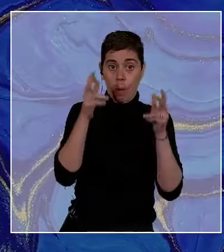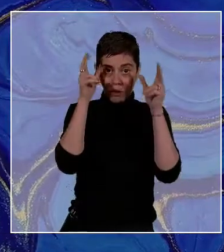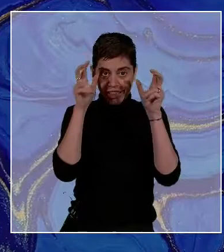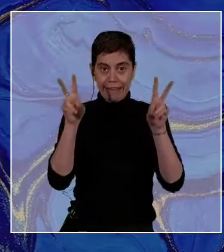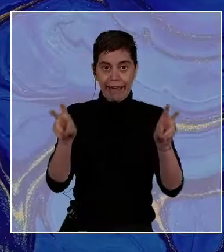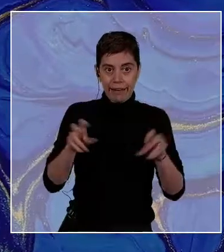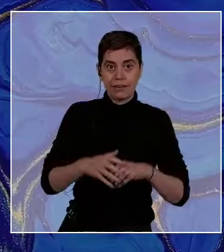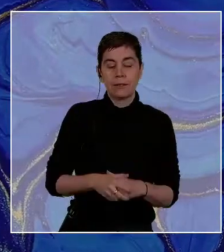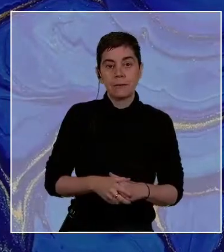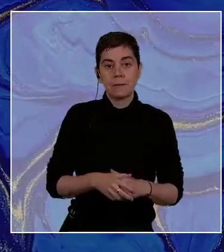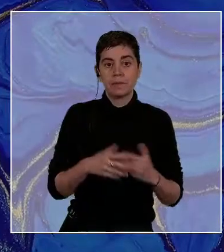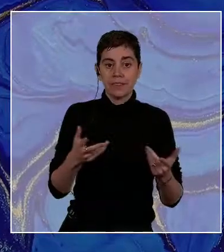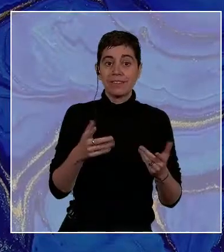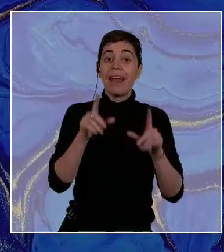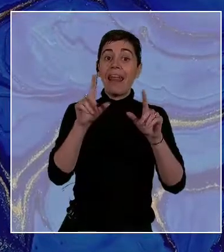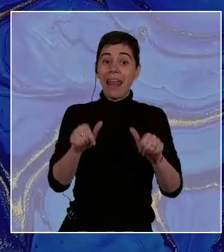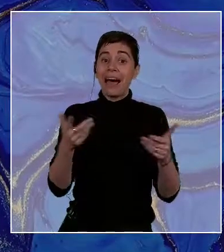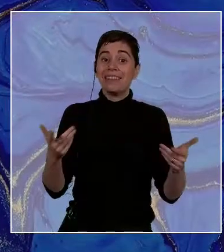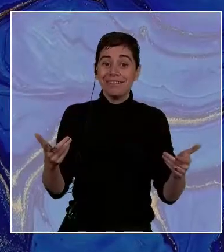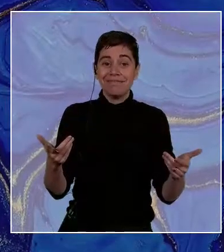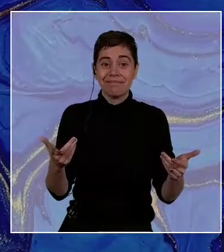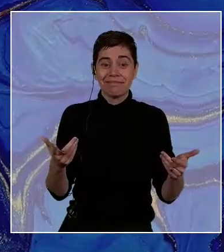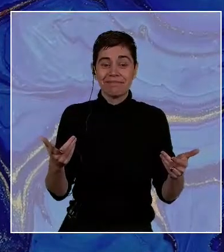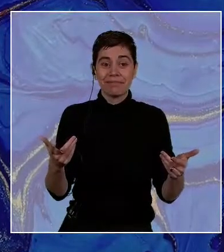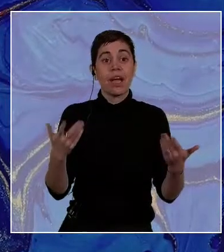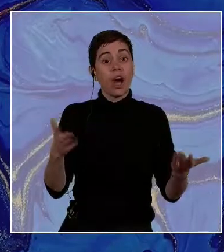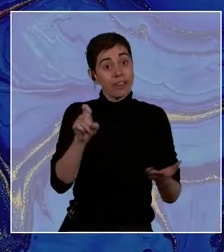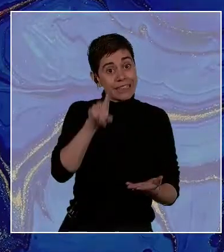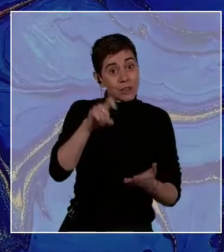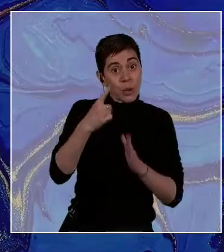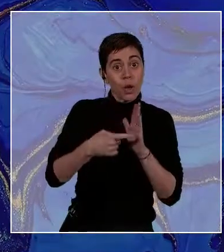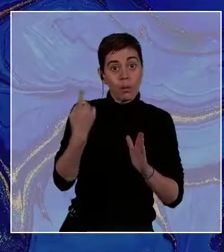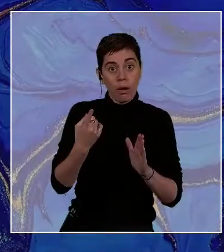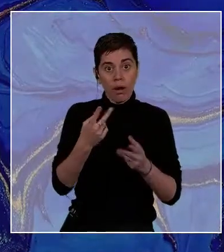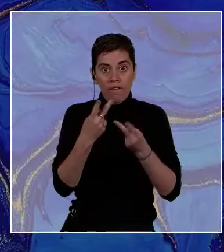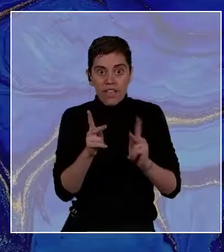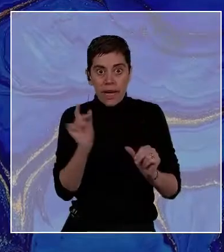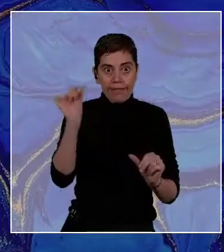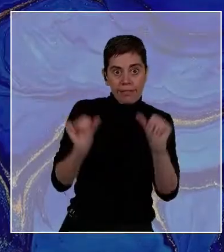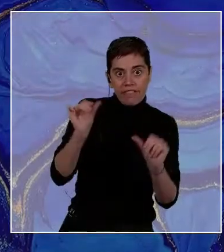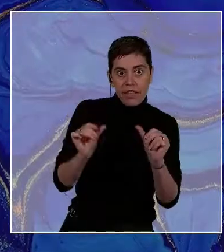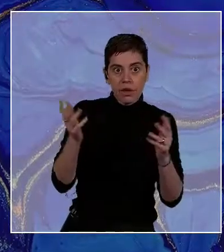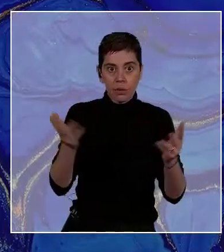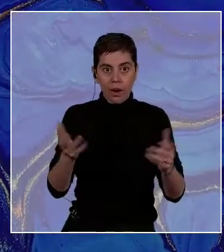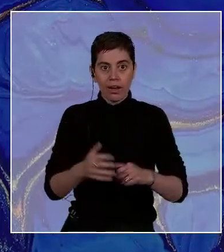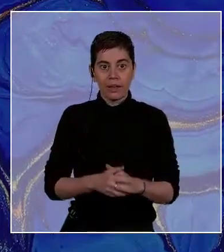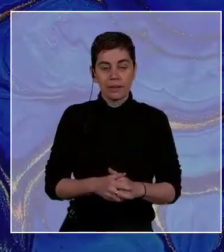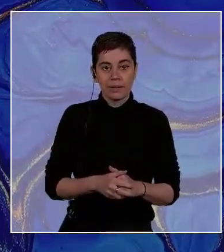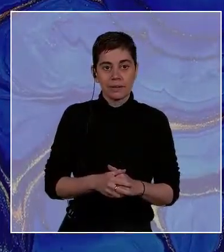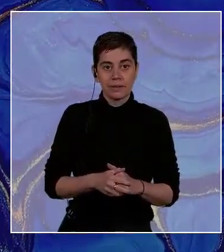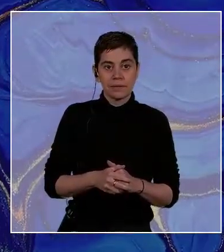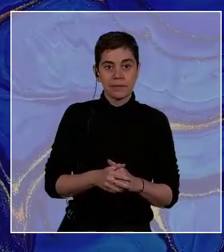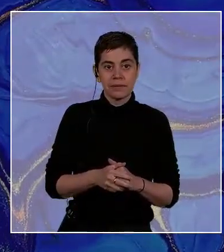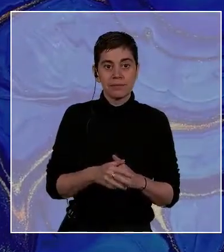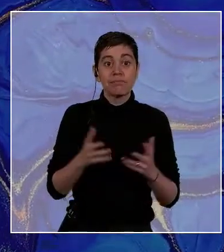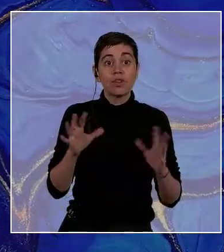parmi nous. Alors, nous vous reposons la même question. Quels sont les grands défis que rencontre votre ville et comment y faites-vous